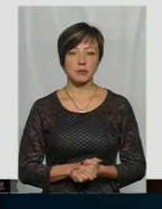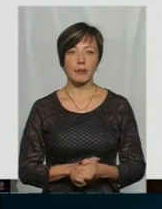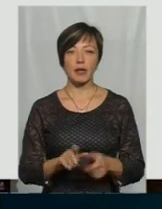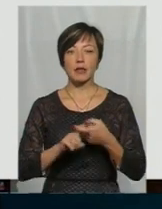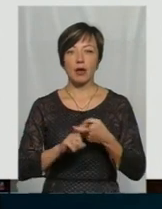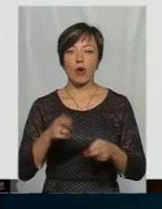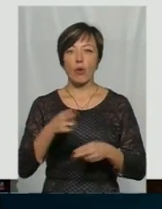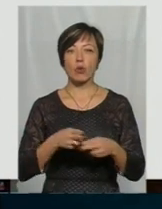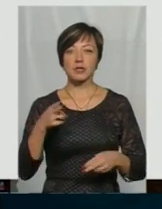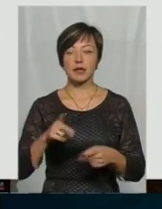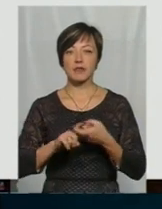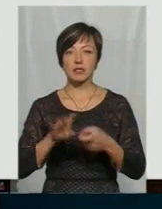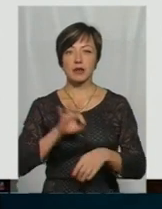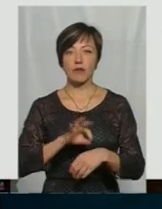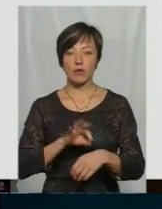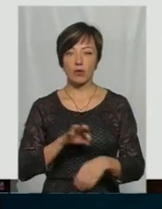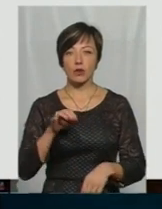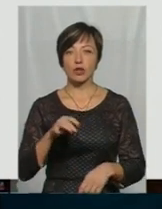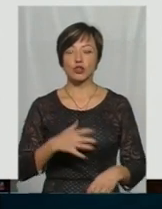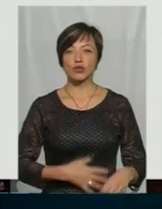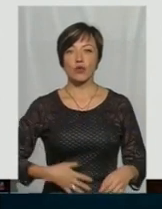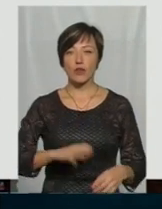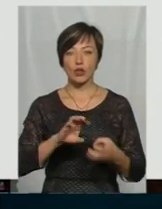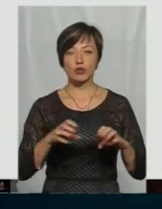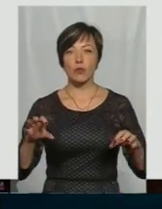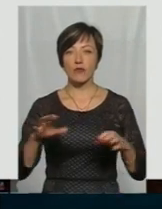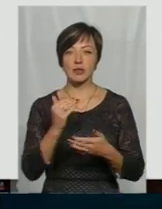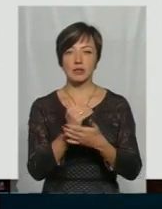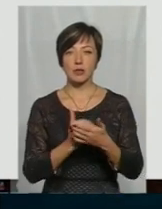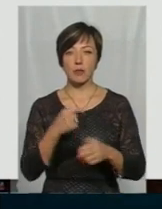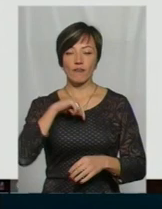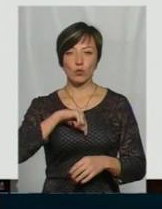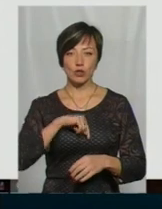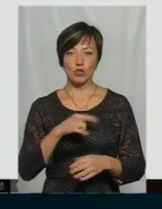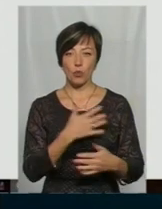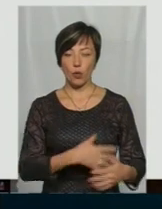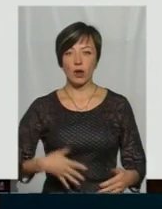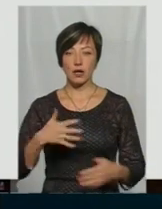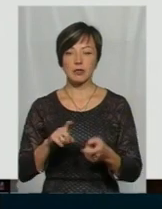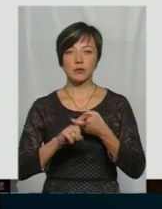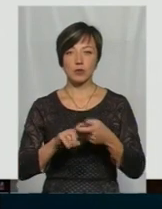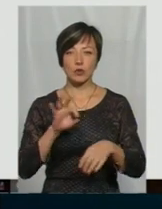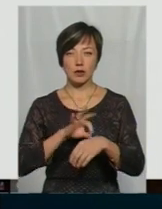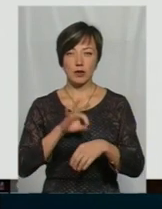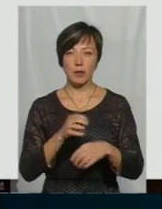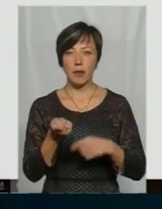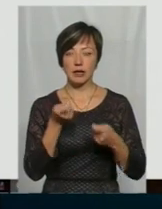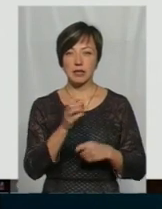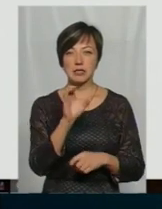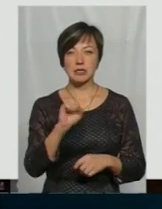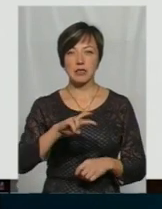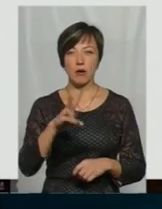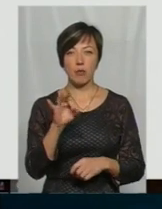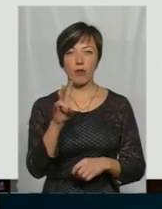Сальмонельоз – гостре інфекційне захворювання, що вражає шлунково-кишковий тракт та інші внутрішні органи. Збудник сальмонельозу – бактерія